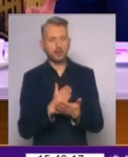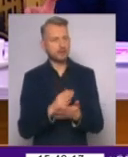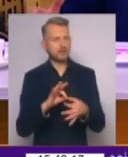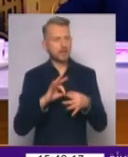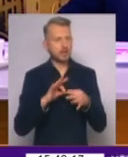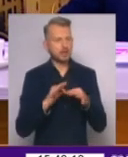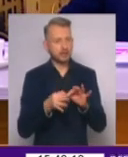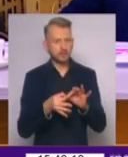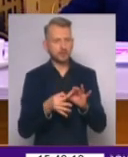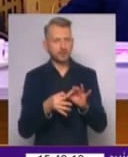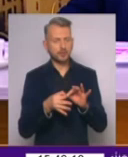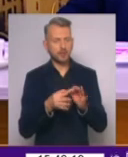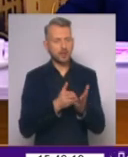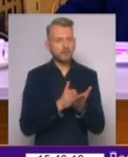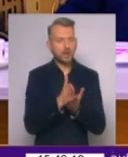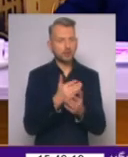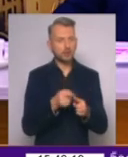складний вектор, це